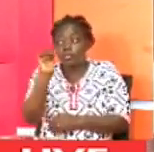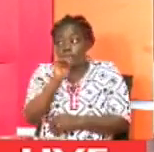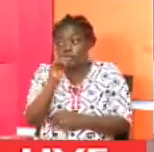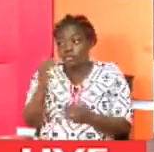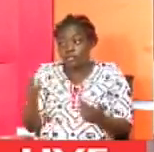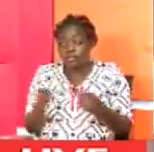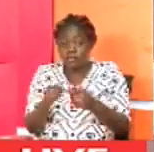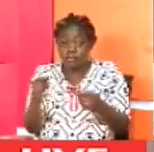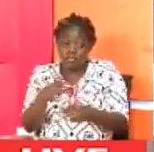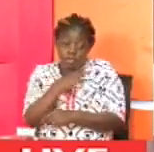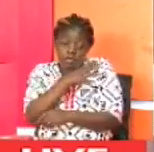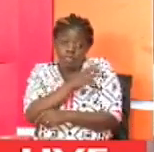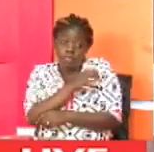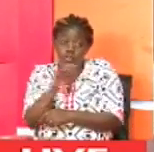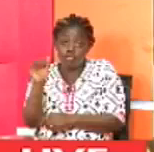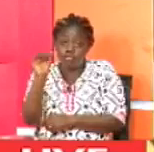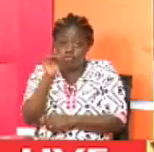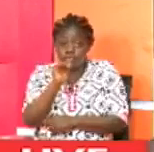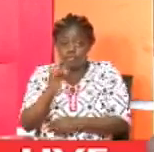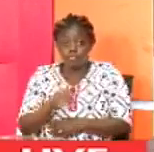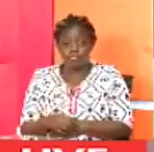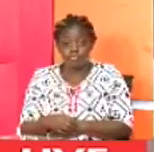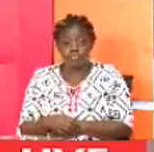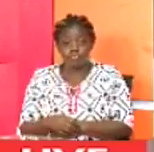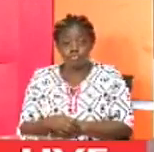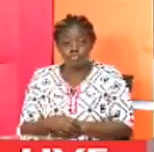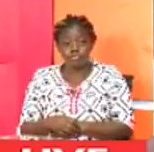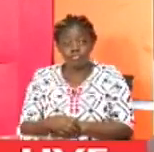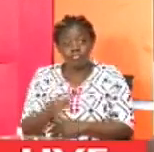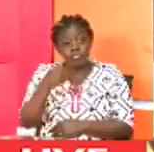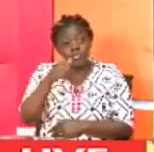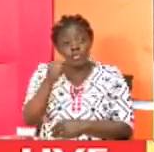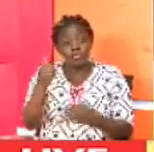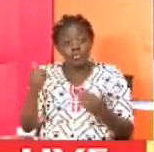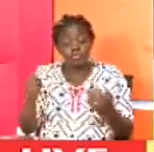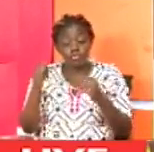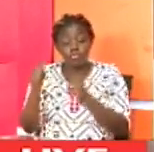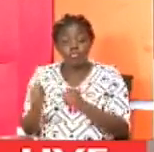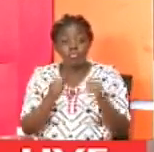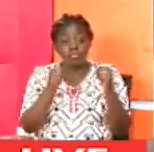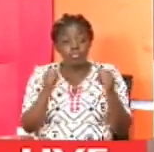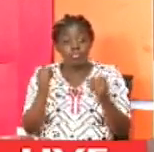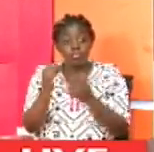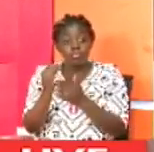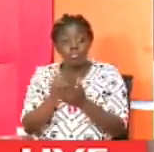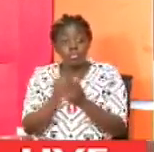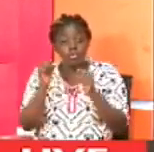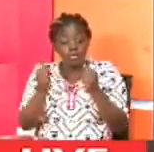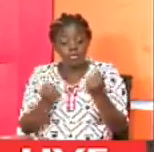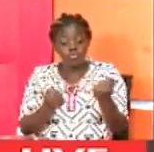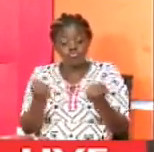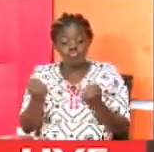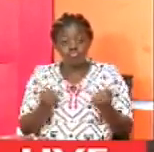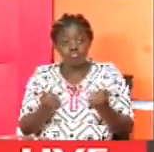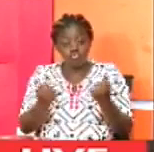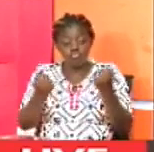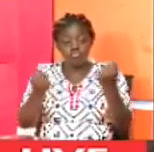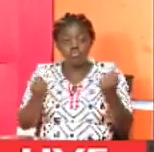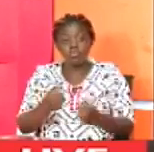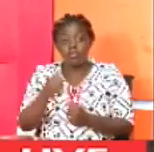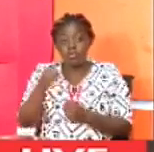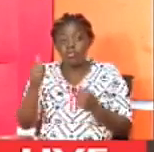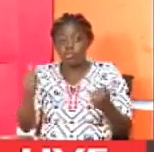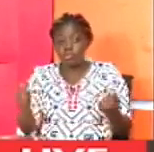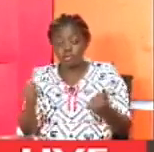pressure ng'erinnyeemuuko. So nga ye mwenyini yabadde strong kuba badde asobola okwevuga neyeetwala. Bino bwe bigudde mu